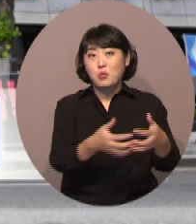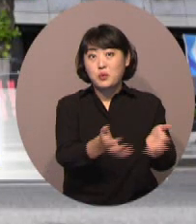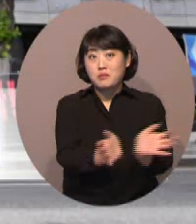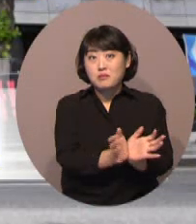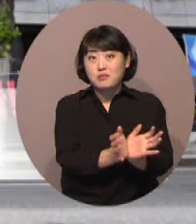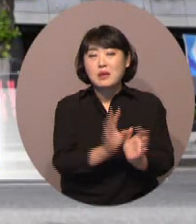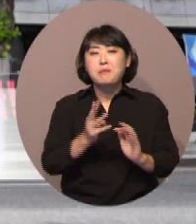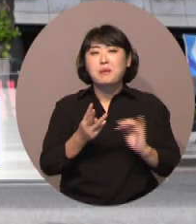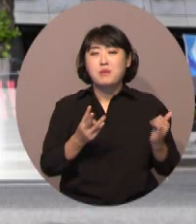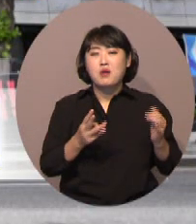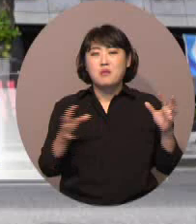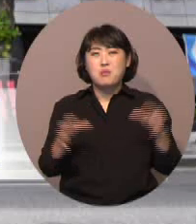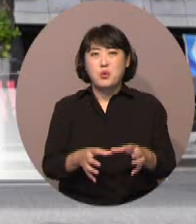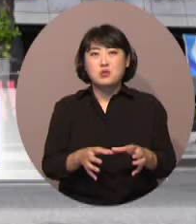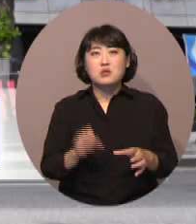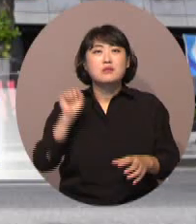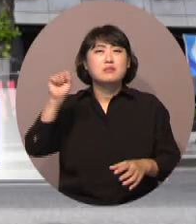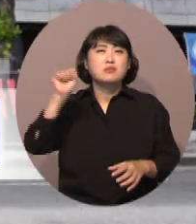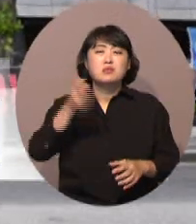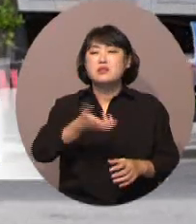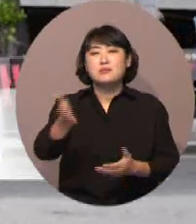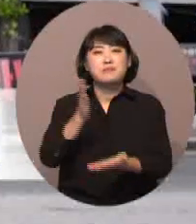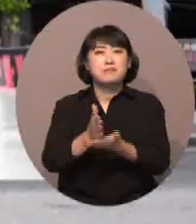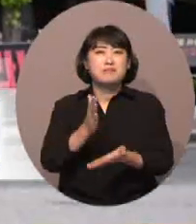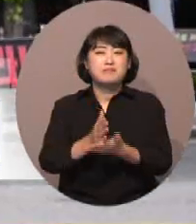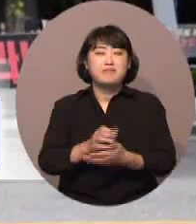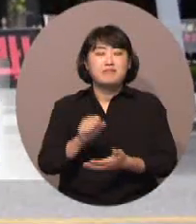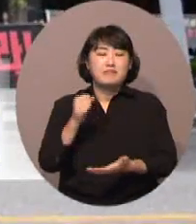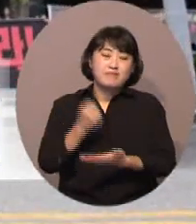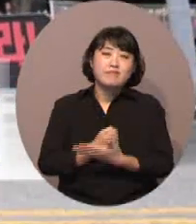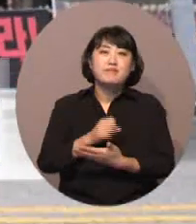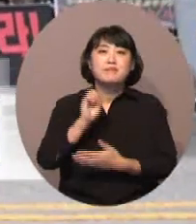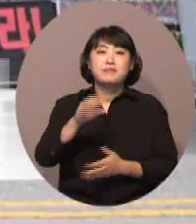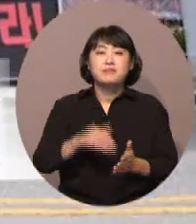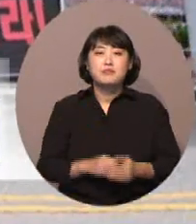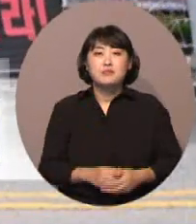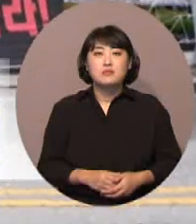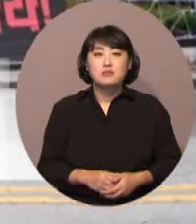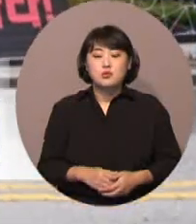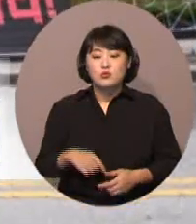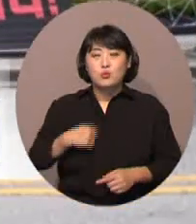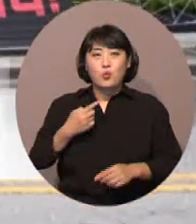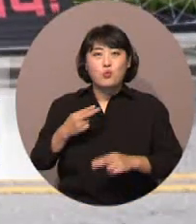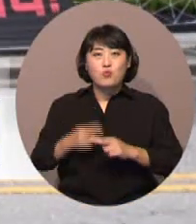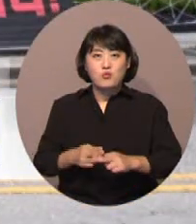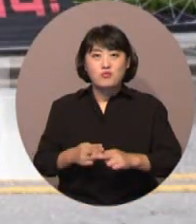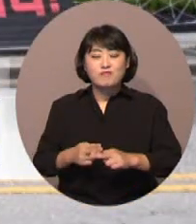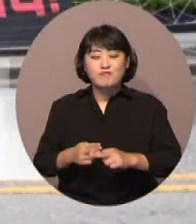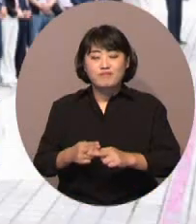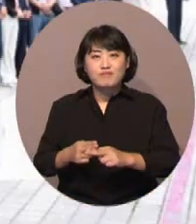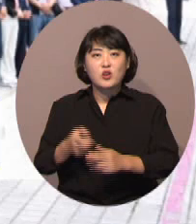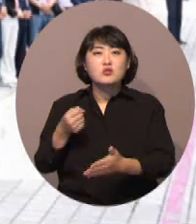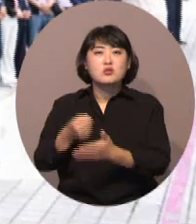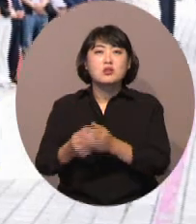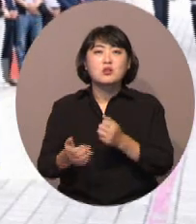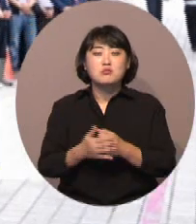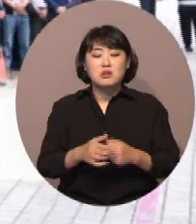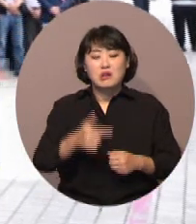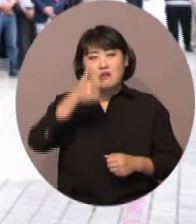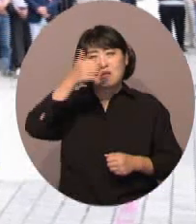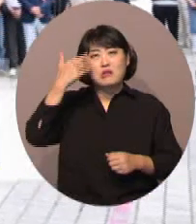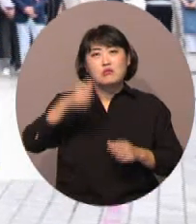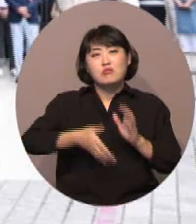회견을 열고 이전을 규탄했습니다 이들은 소진공 독단적인 결정으로 원도심 상인들이 큰 상처를